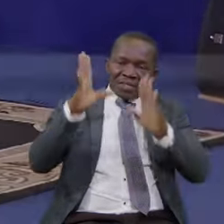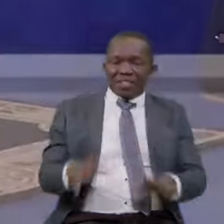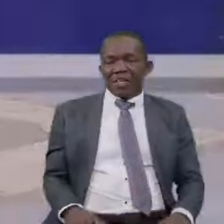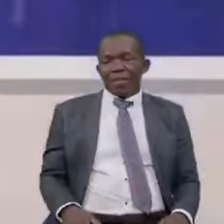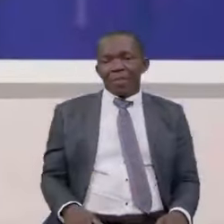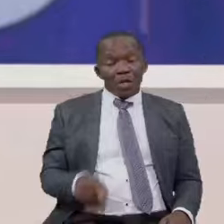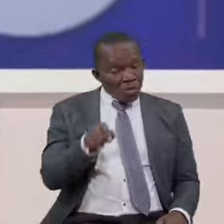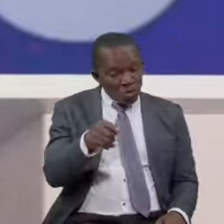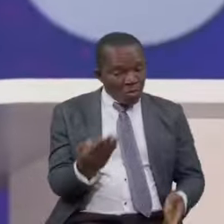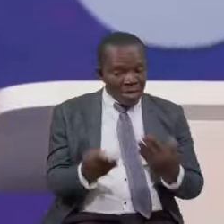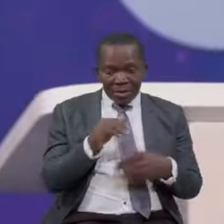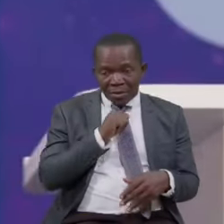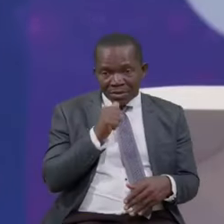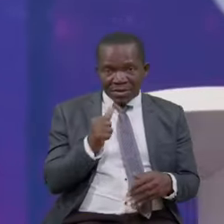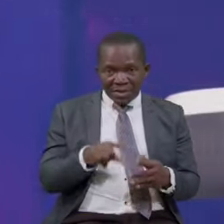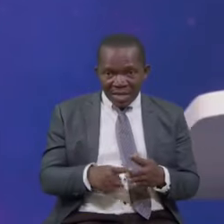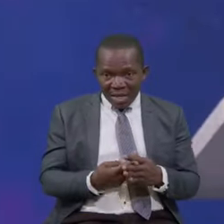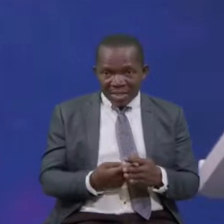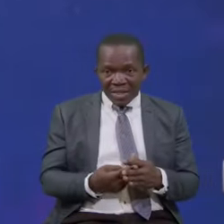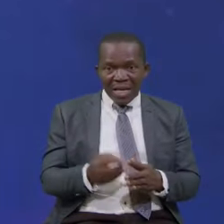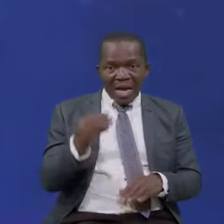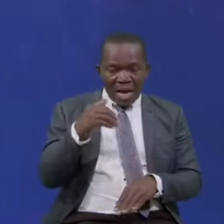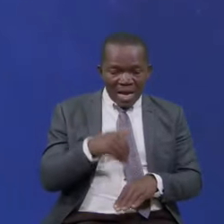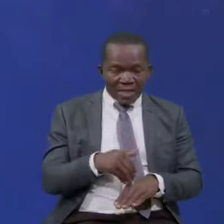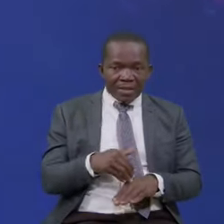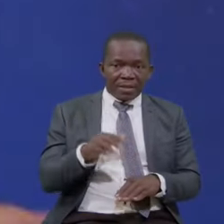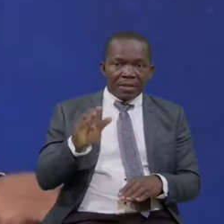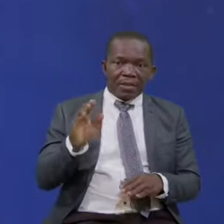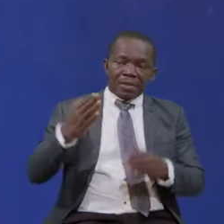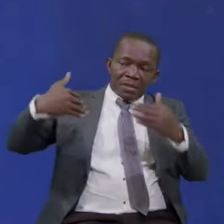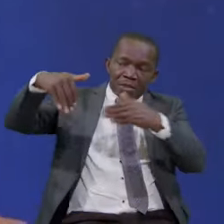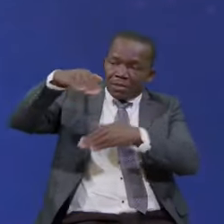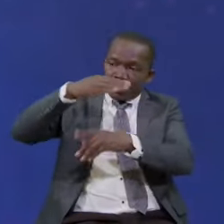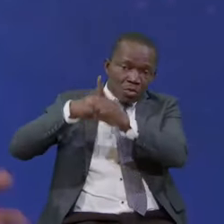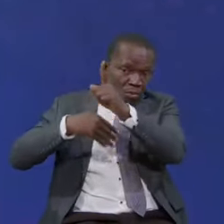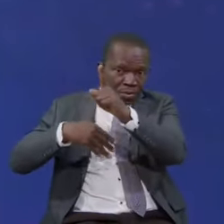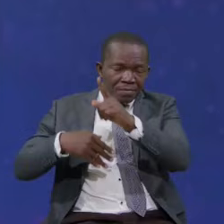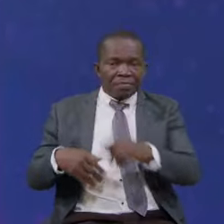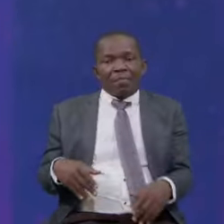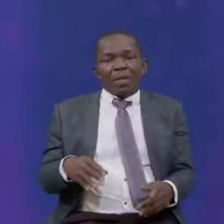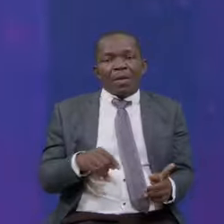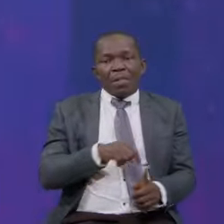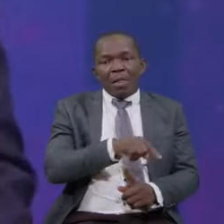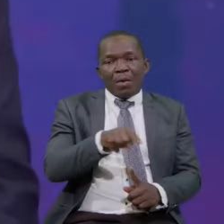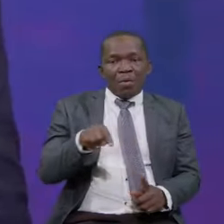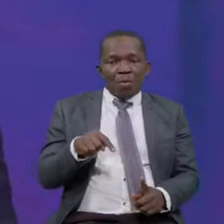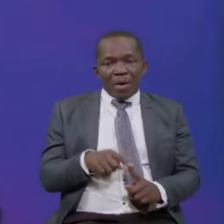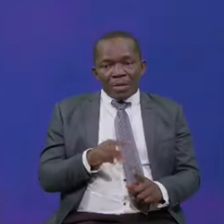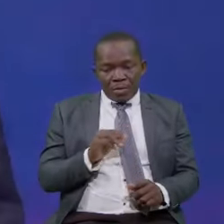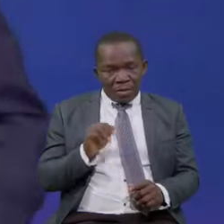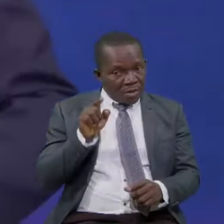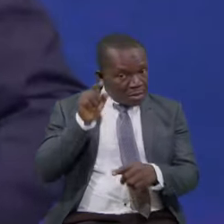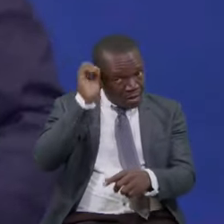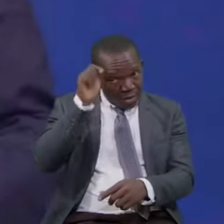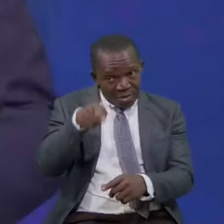commenc mon petit ministère le ministère dans lequel il m'a appelé en